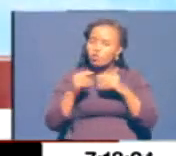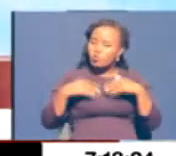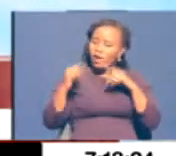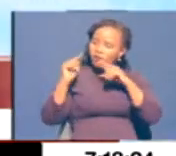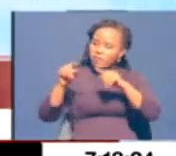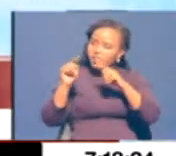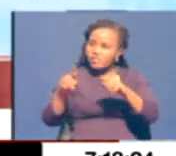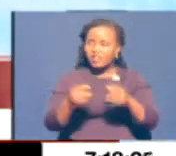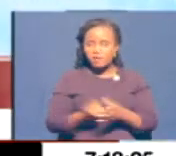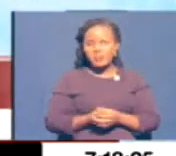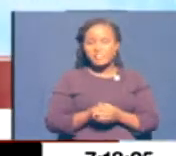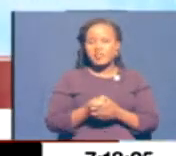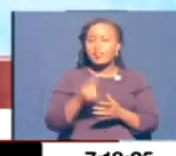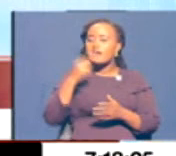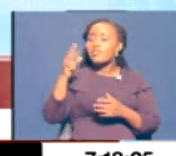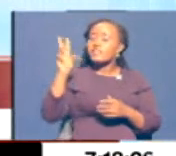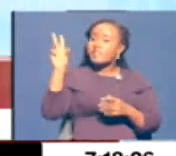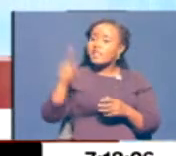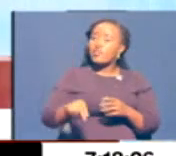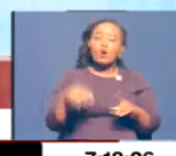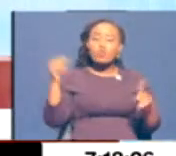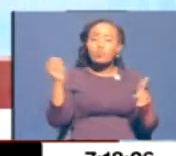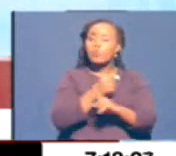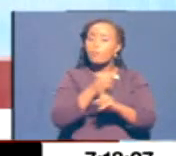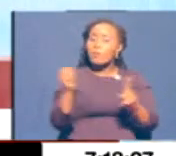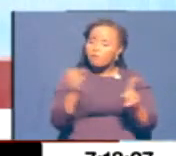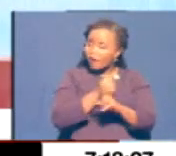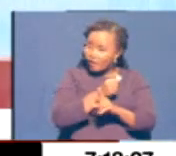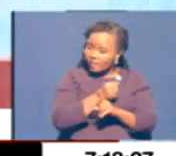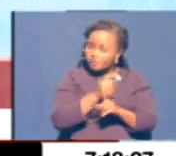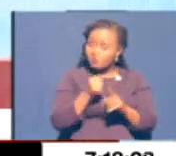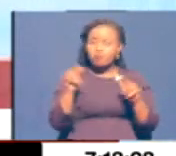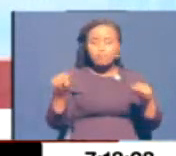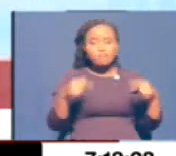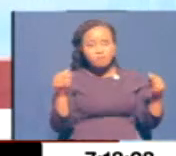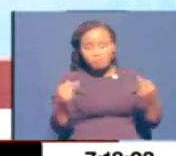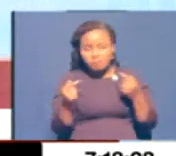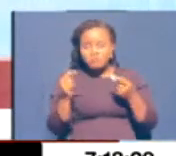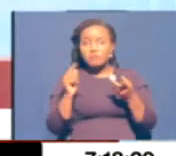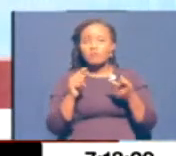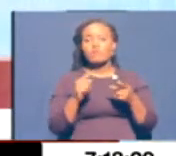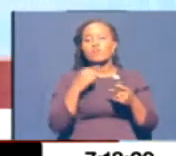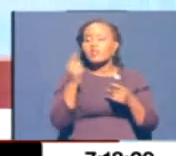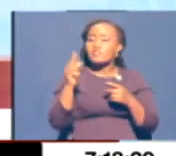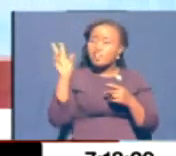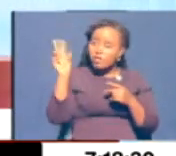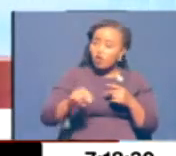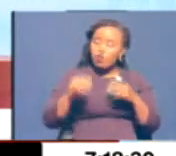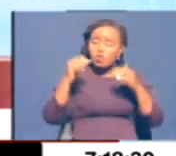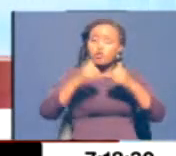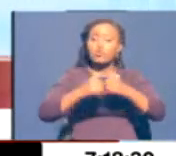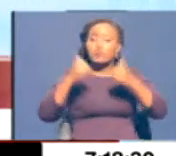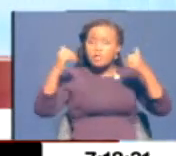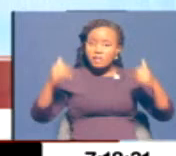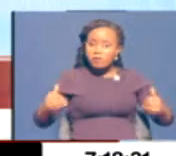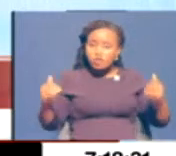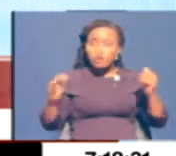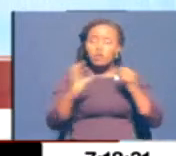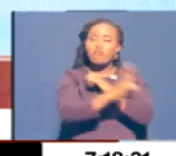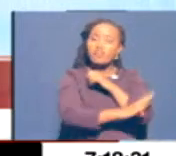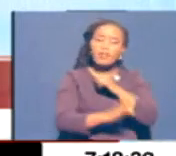to violence. Say no to division of the country. Say no